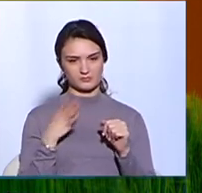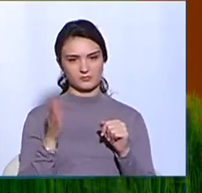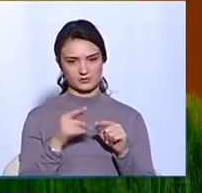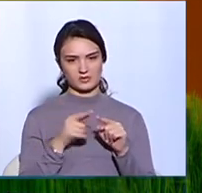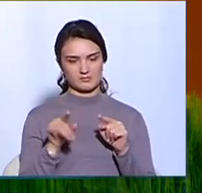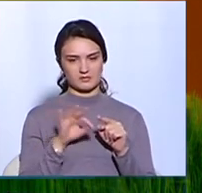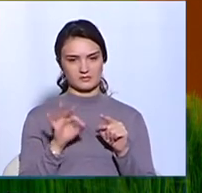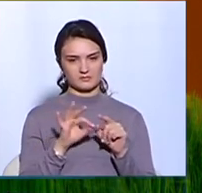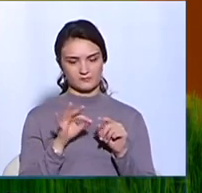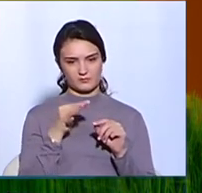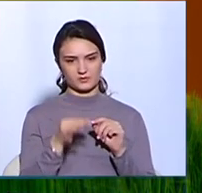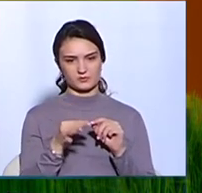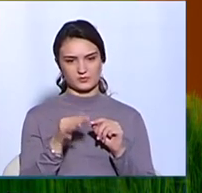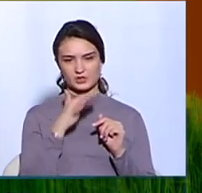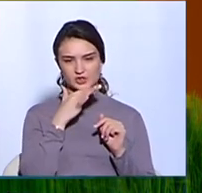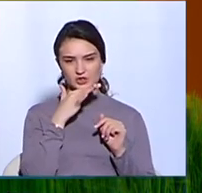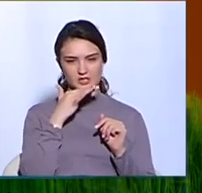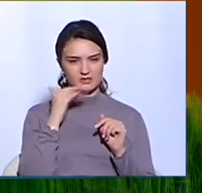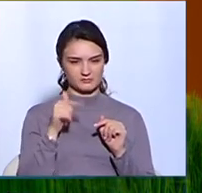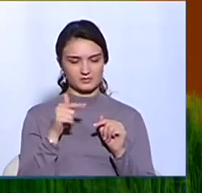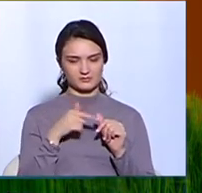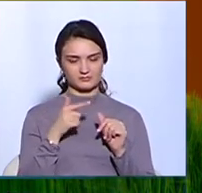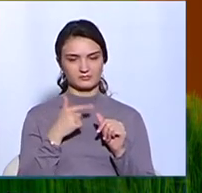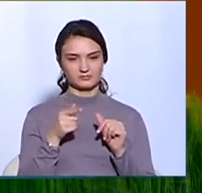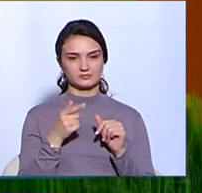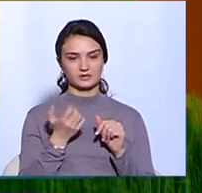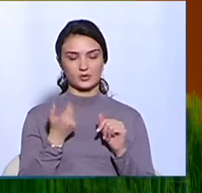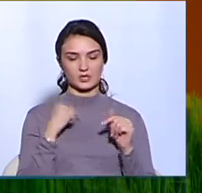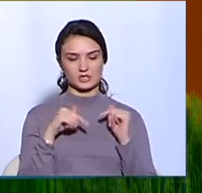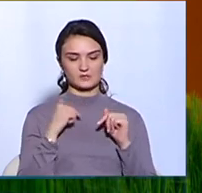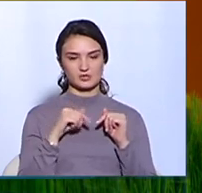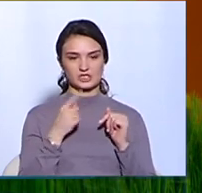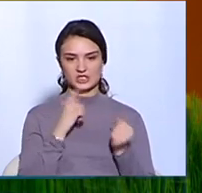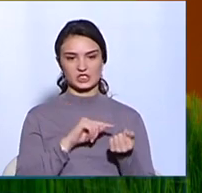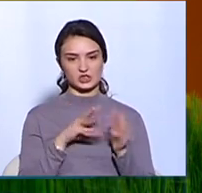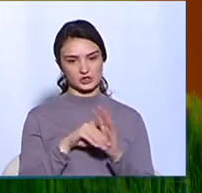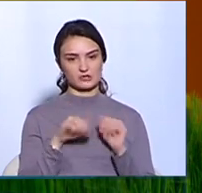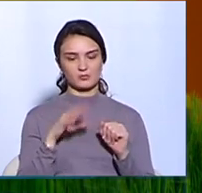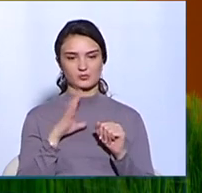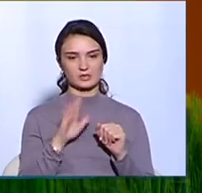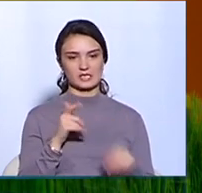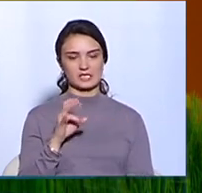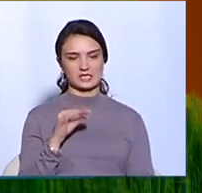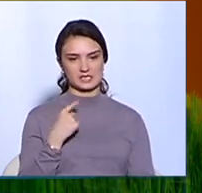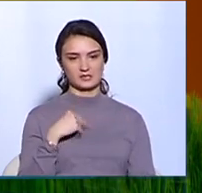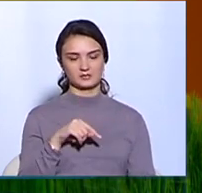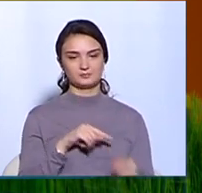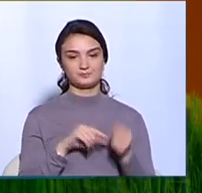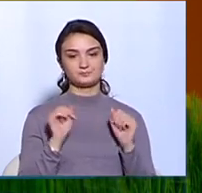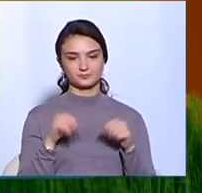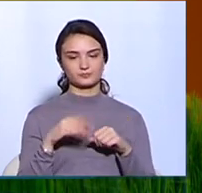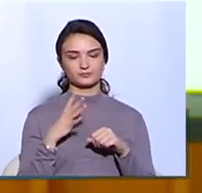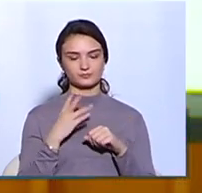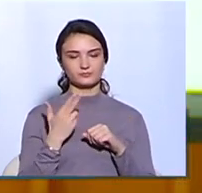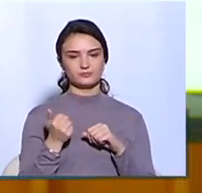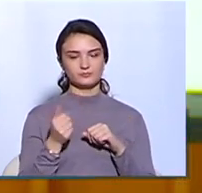აი ამას უპასუხოთ. ანუ ჭარბი ჰომოცისტეინის რაოდენობა ორგანიზმში და სისხლში შეიძლება იყოს თუ არა გენეტიკურად განპირობებული? კი, შეიძლება იყოს